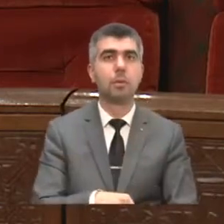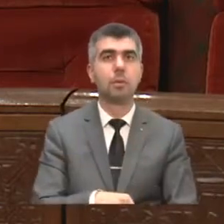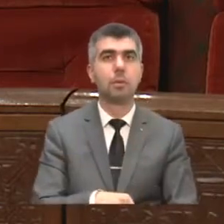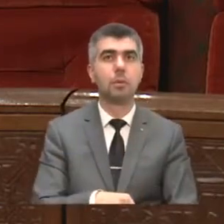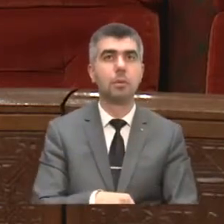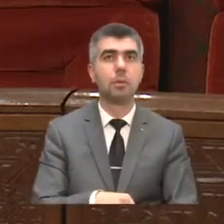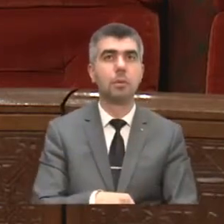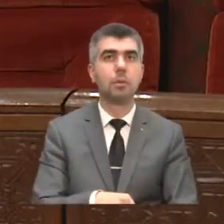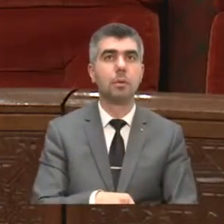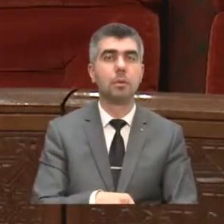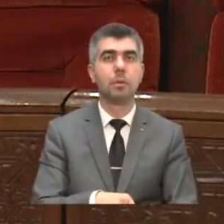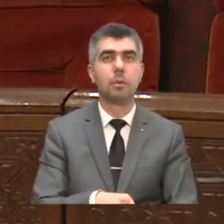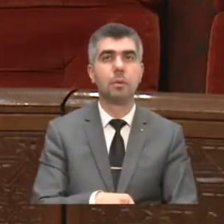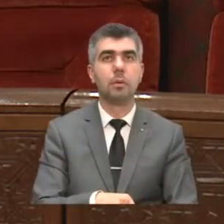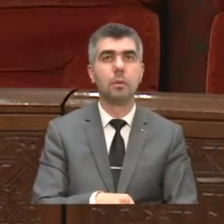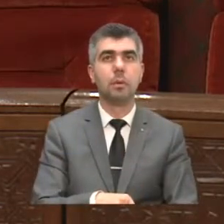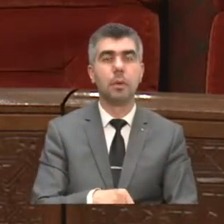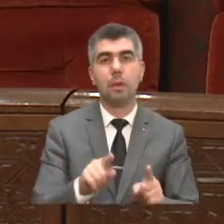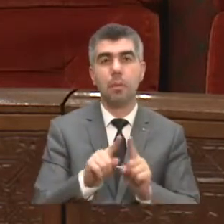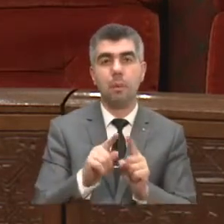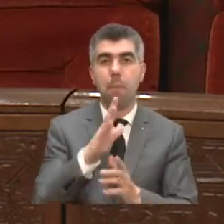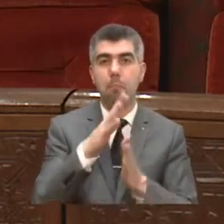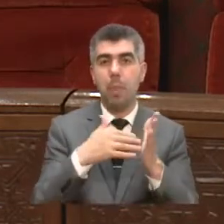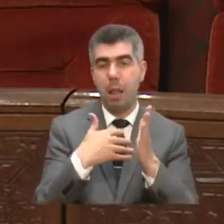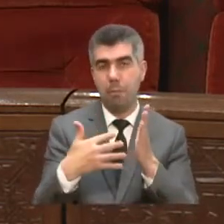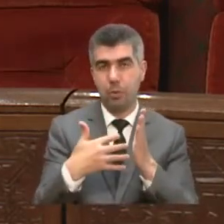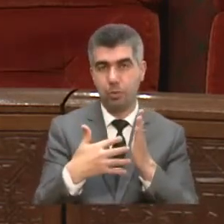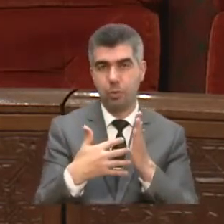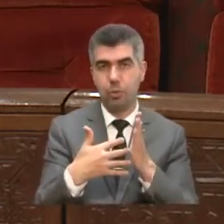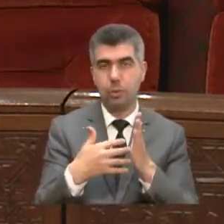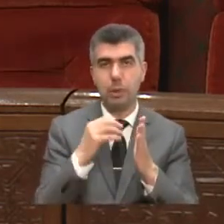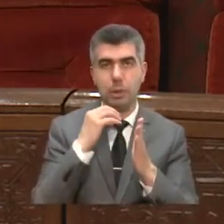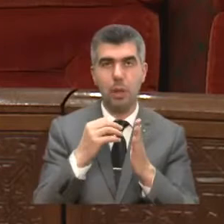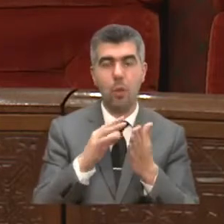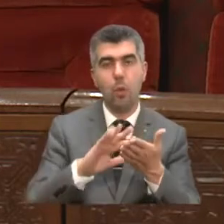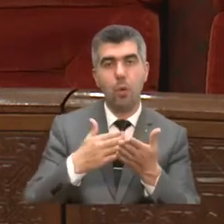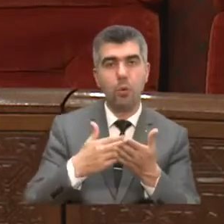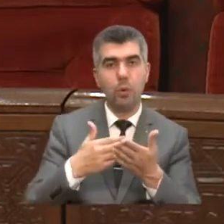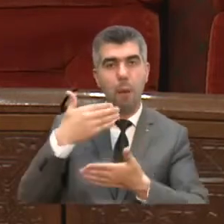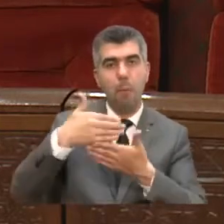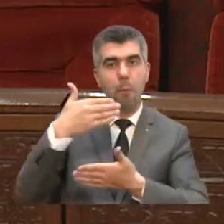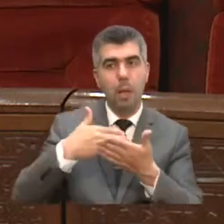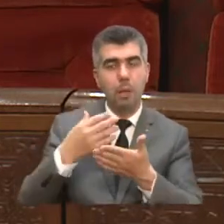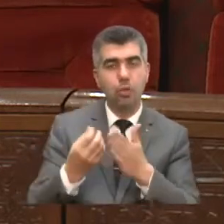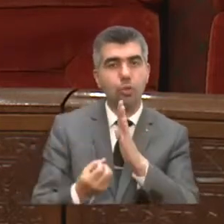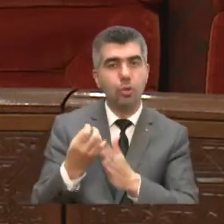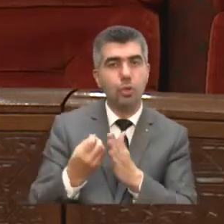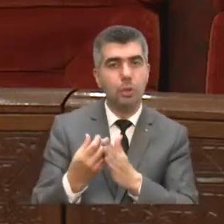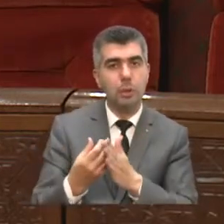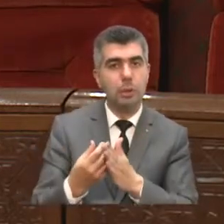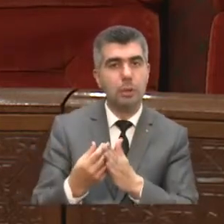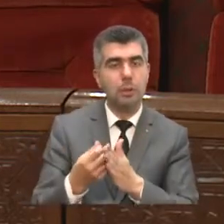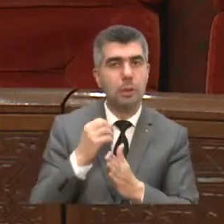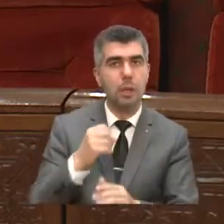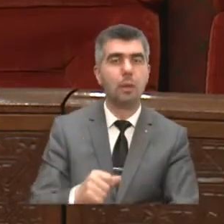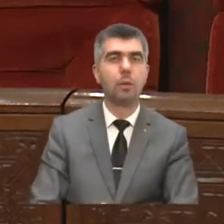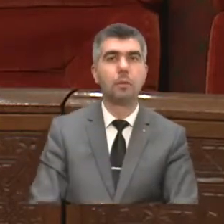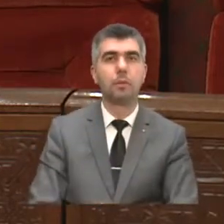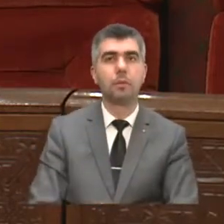تما ديريكتور المديري، برنامج مديري لهاد البنيه التحتيه الرياضيه اللي غادي